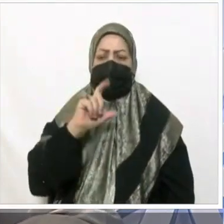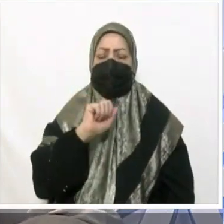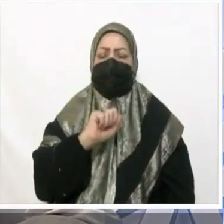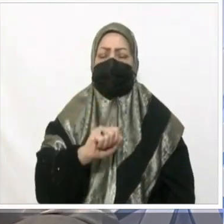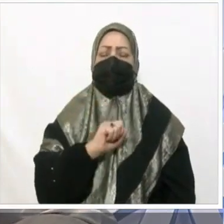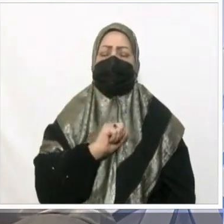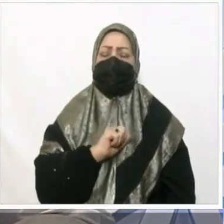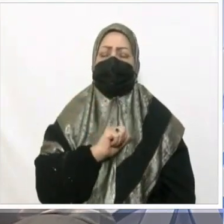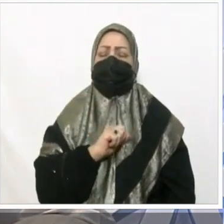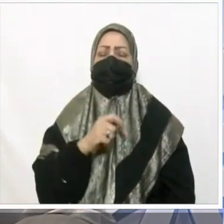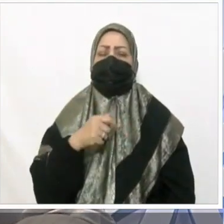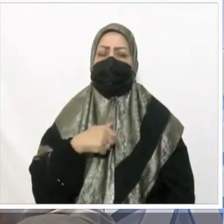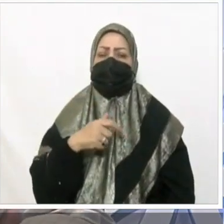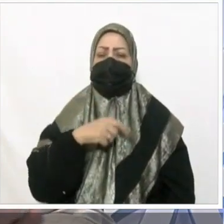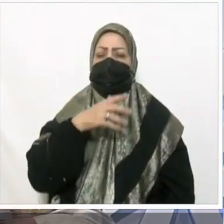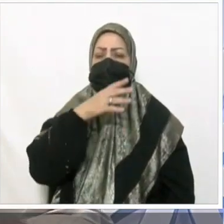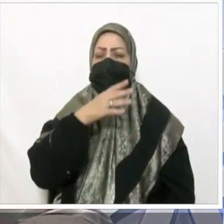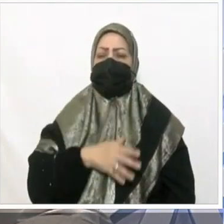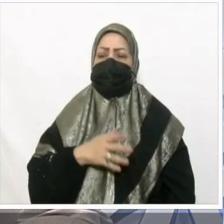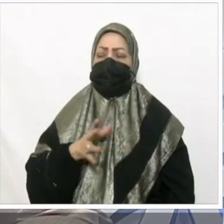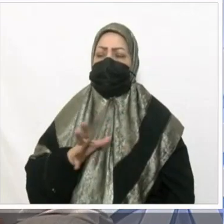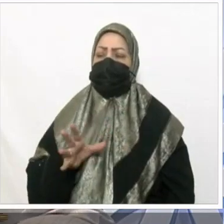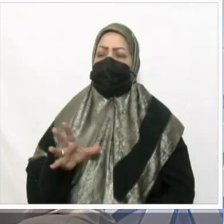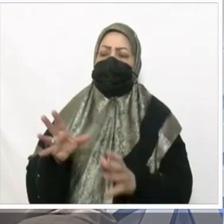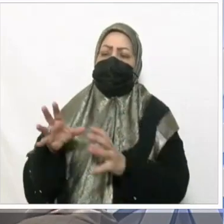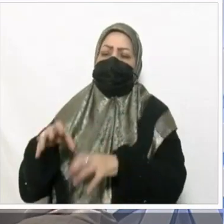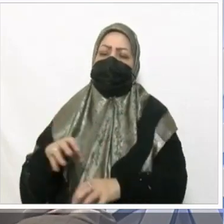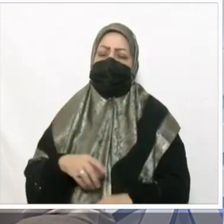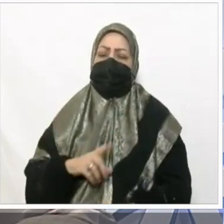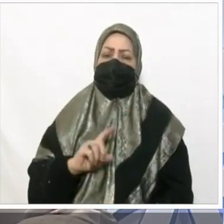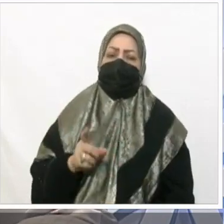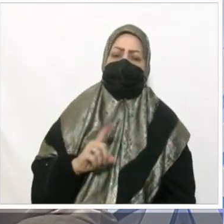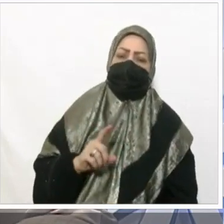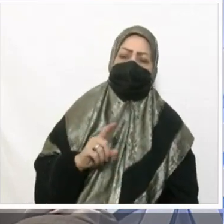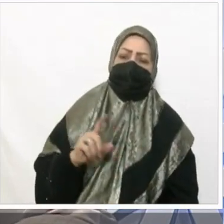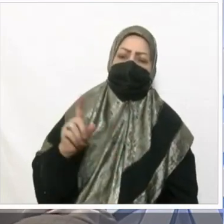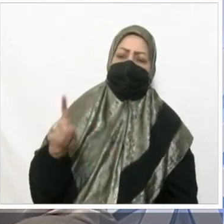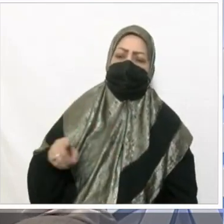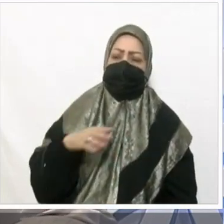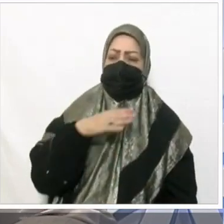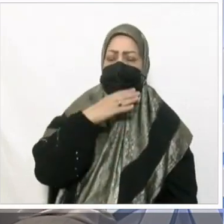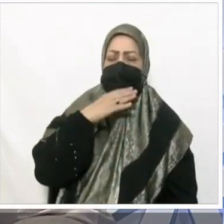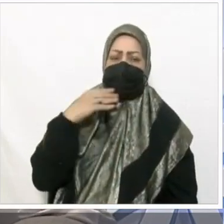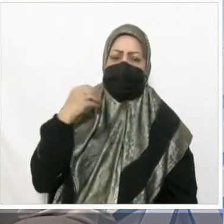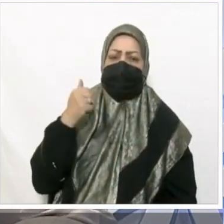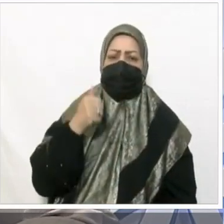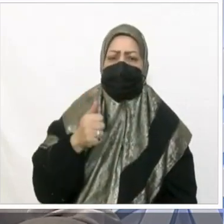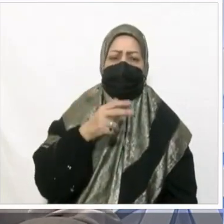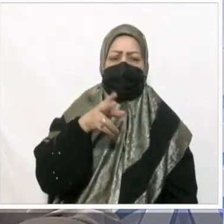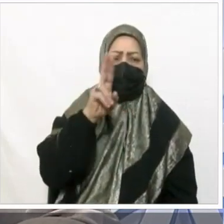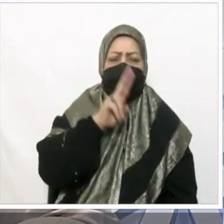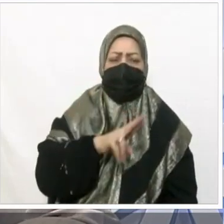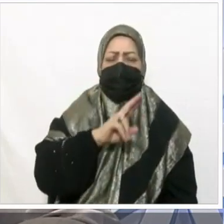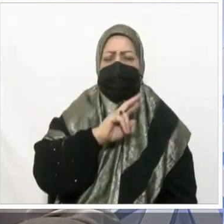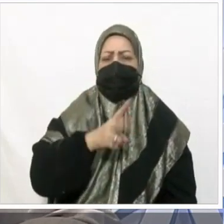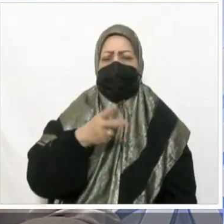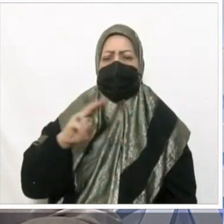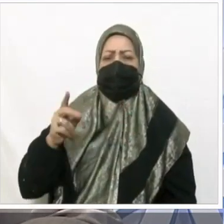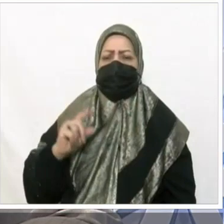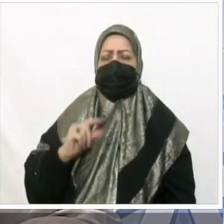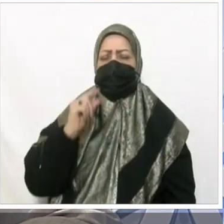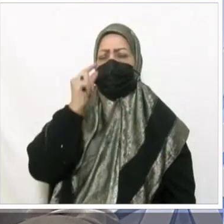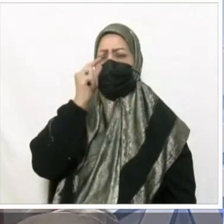الفلانية الناس لا يرون منه إلا الخير ويسألونه عن أمور دينهم ويقوم